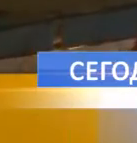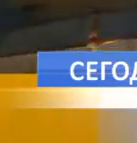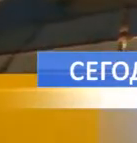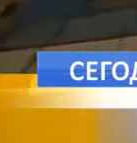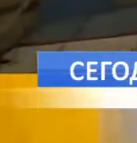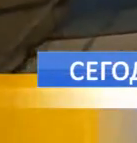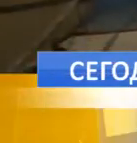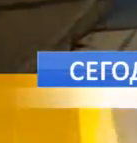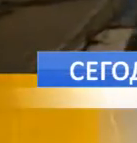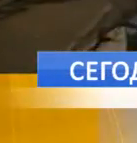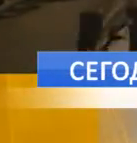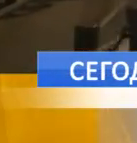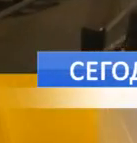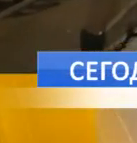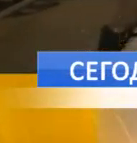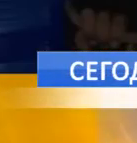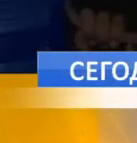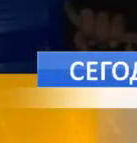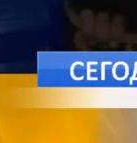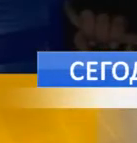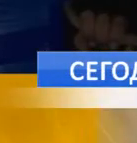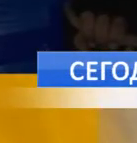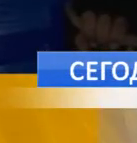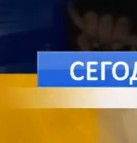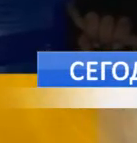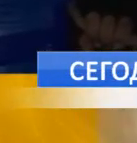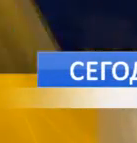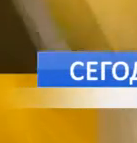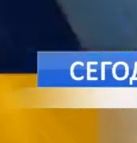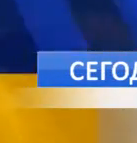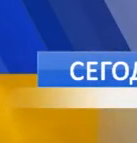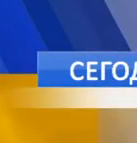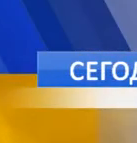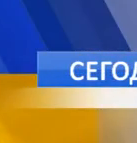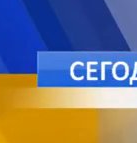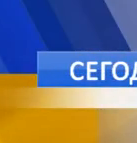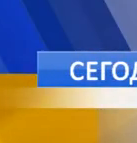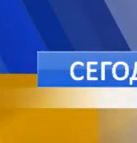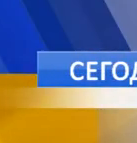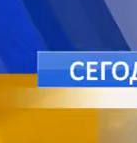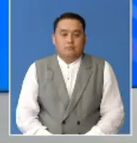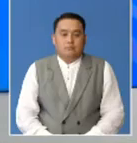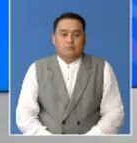Удар, еще удар. Зрелищный турнир по боям без правил прошел в городе Капшигай.